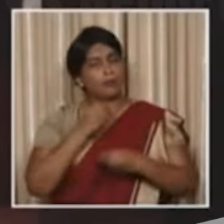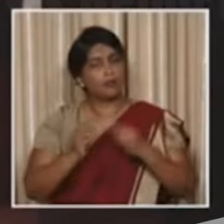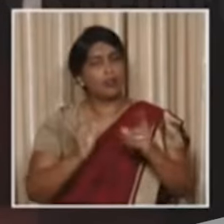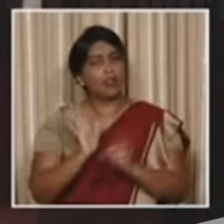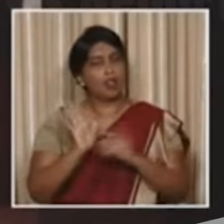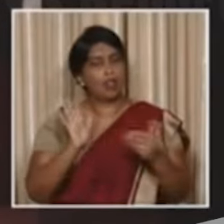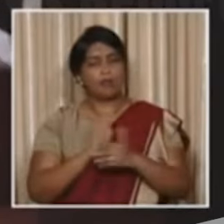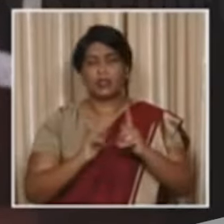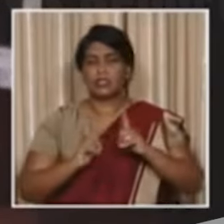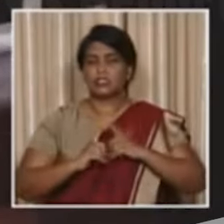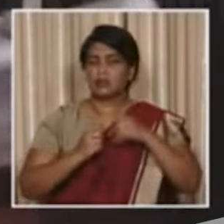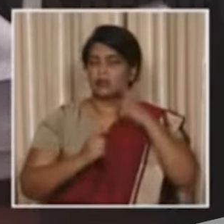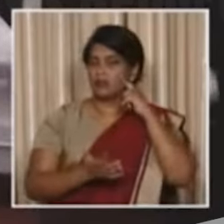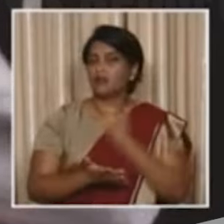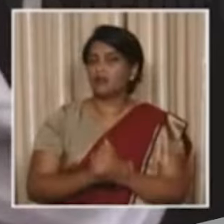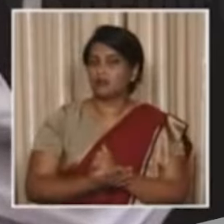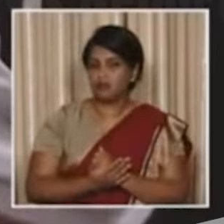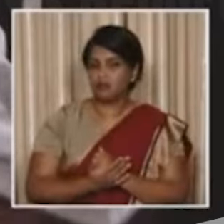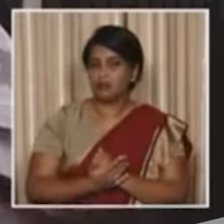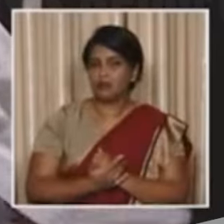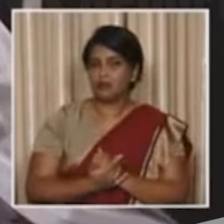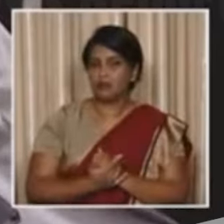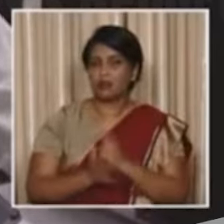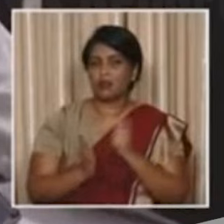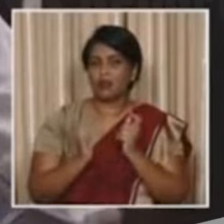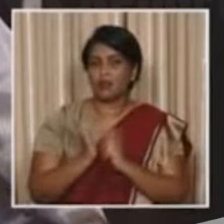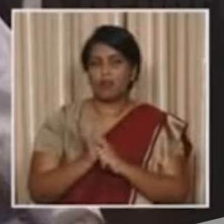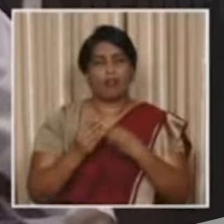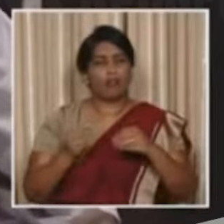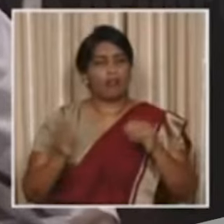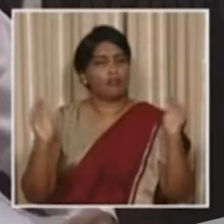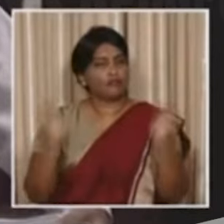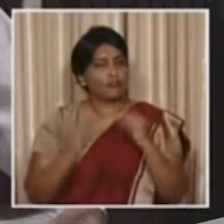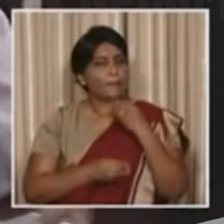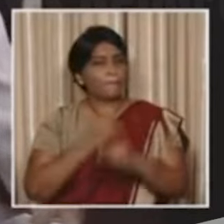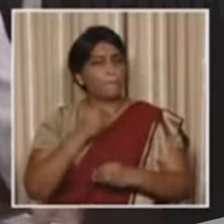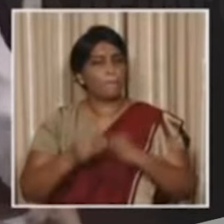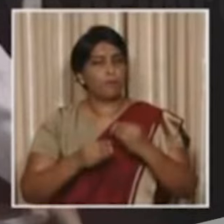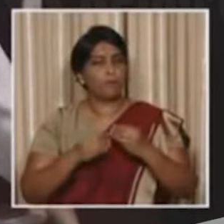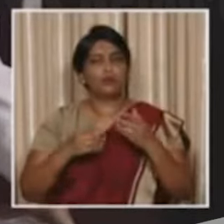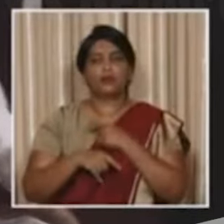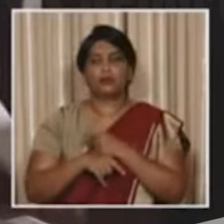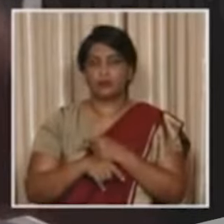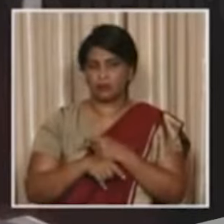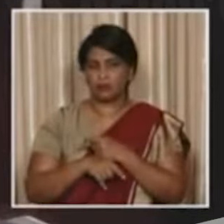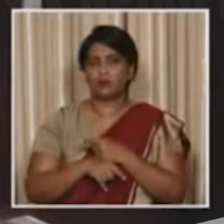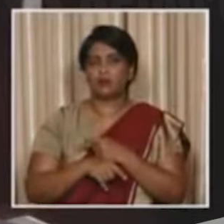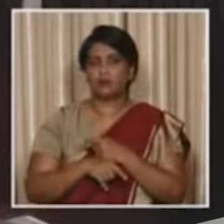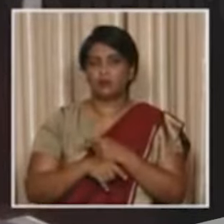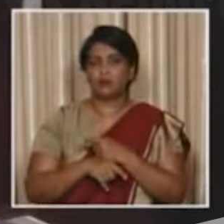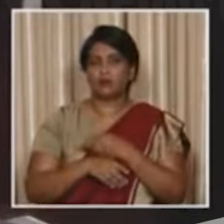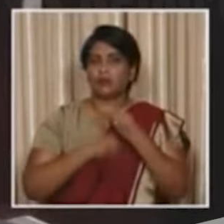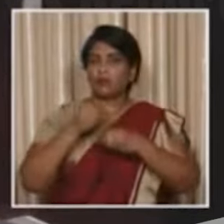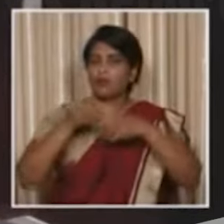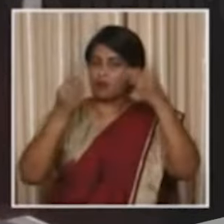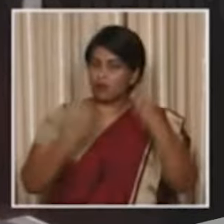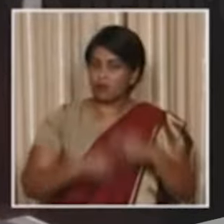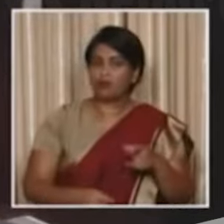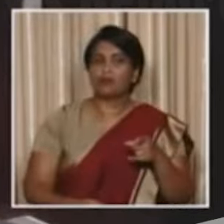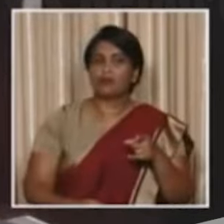කම්කරුවගේ ජීවන උපාය නැති වෙලා, ශුද්‍ර කුඩා හා මධ්‍ය පරිමාණයේ කර්මාන්ත කරුවන්ගේ ඒ කර්මාන්ත හිමි